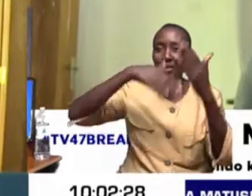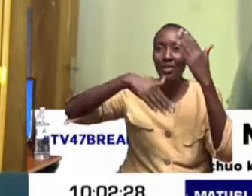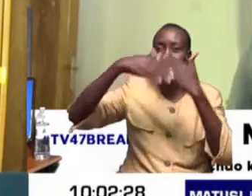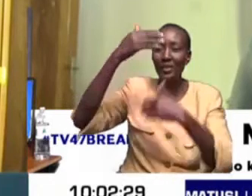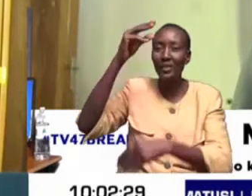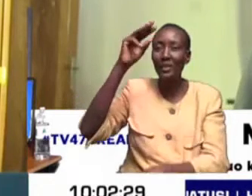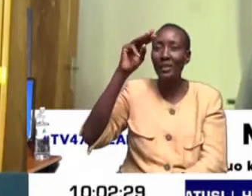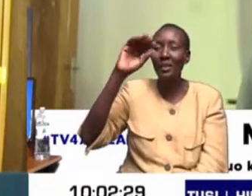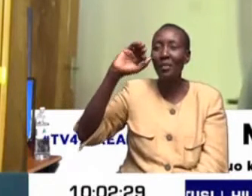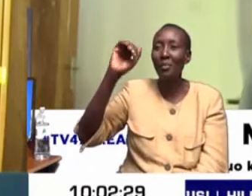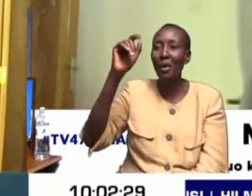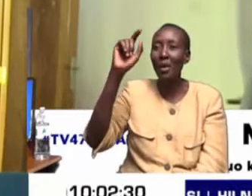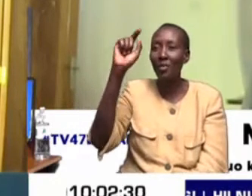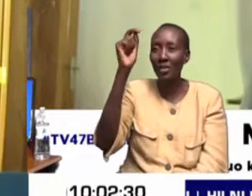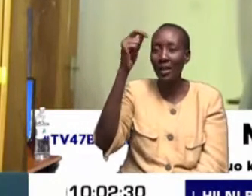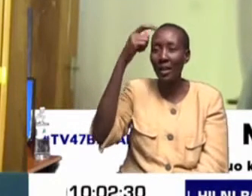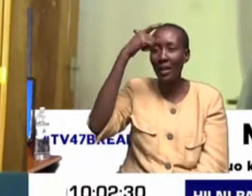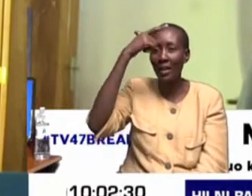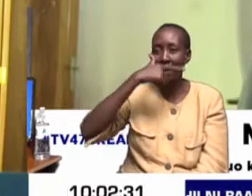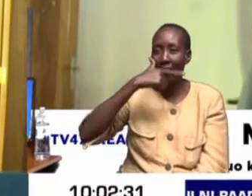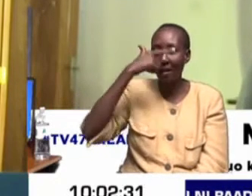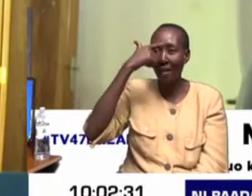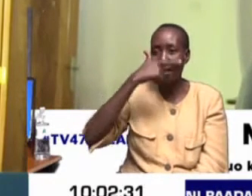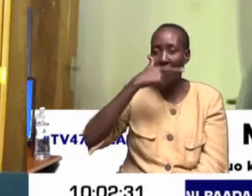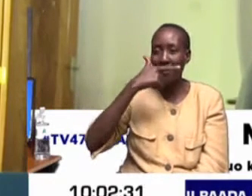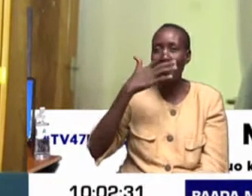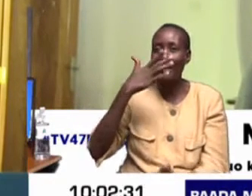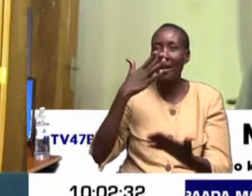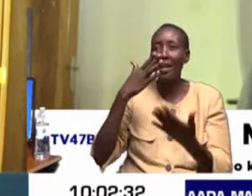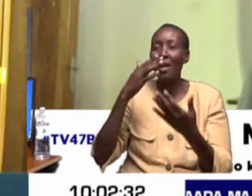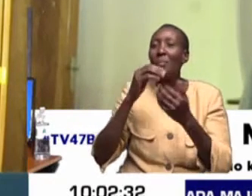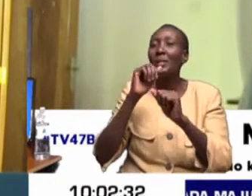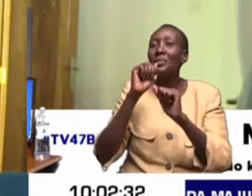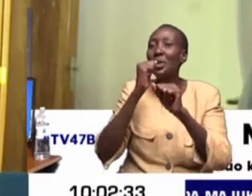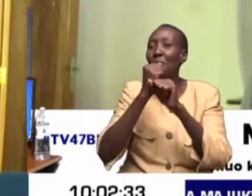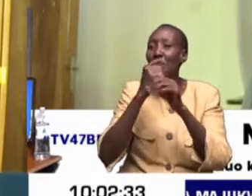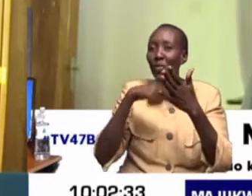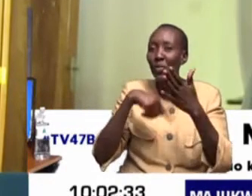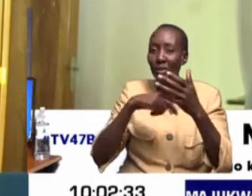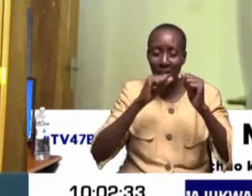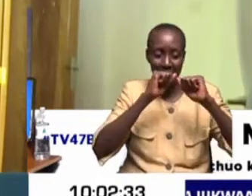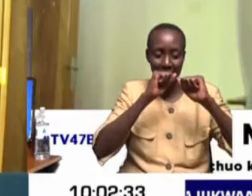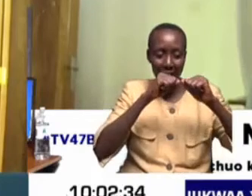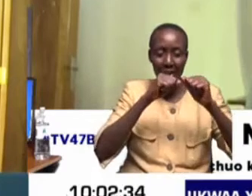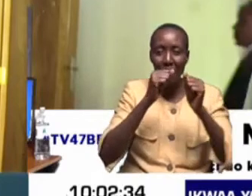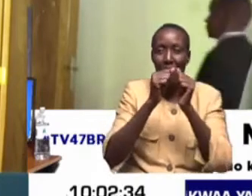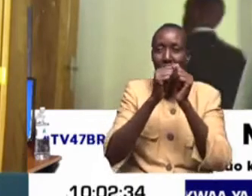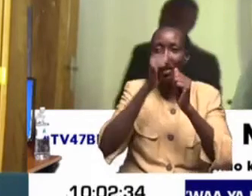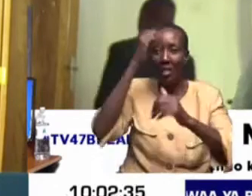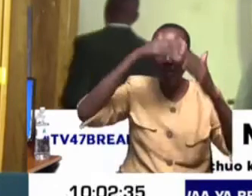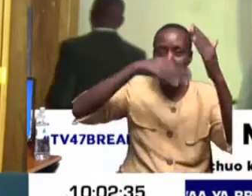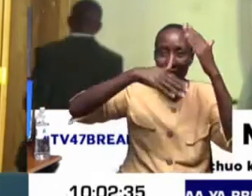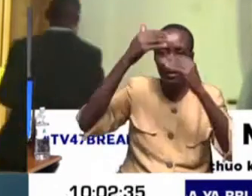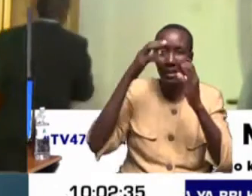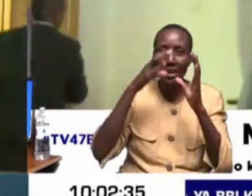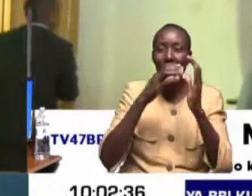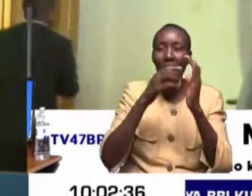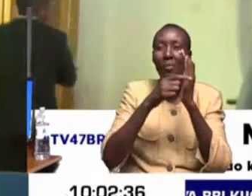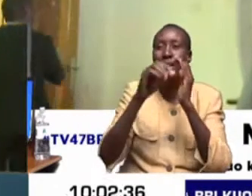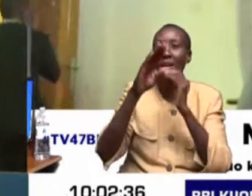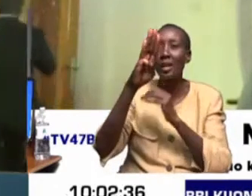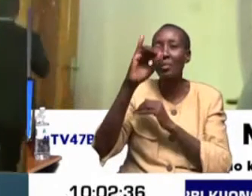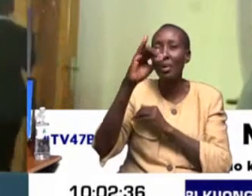jijini Thika, pale ambapo shughuli nzima ni ya makubaliano baina ya chuo hiki na kampuni ya Bidco. Kwa hivyo